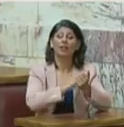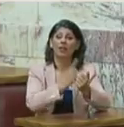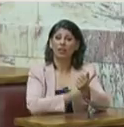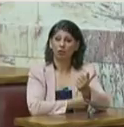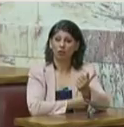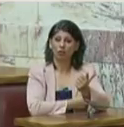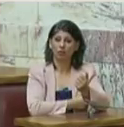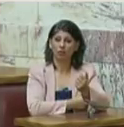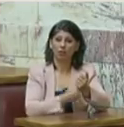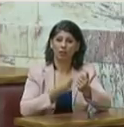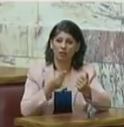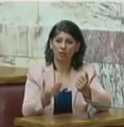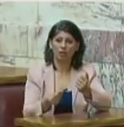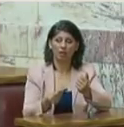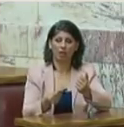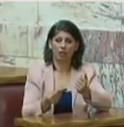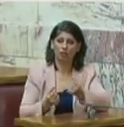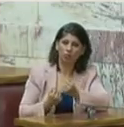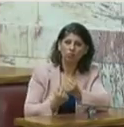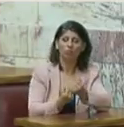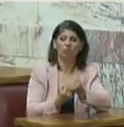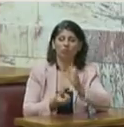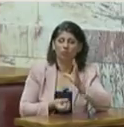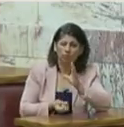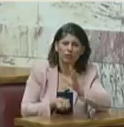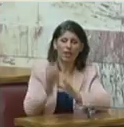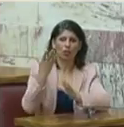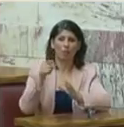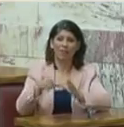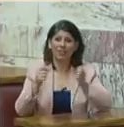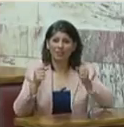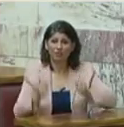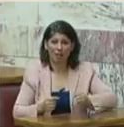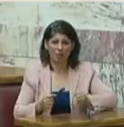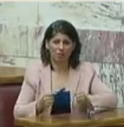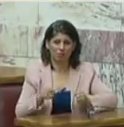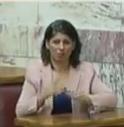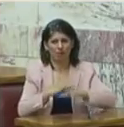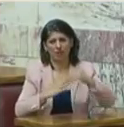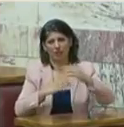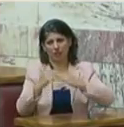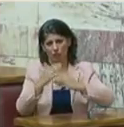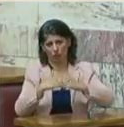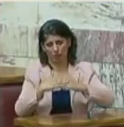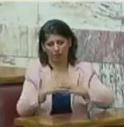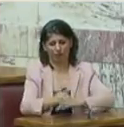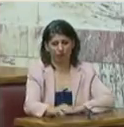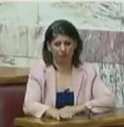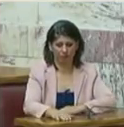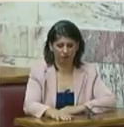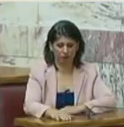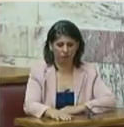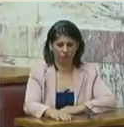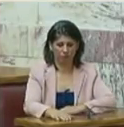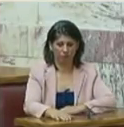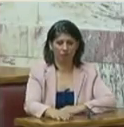να δοθεί έμφαση στην καινοτομία. Αυτή είναι η βάση πάνω στην οποία χτίζουμε. Η επένδυση